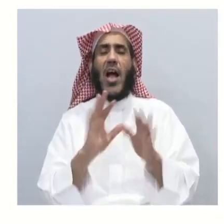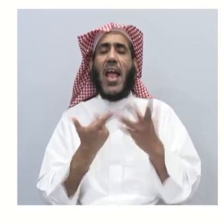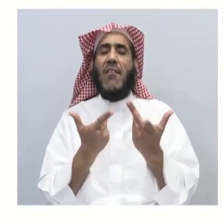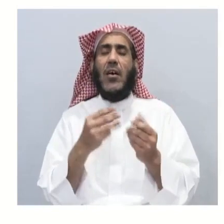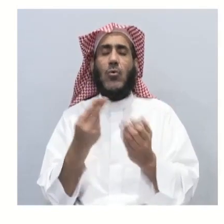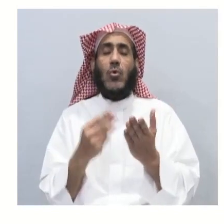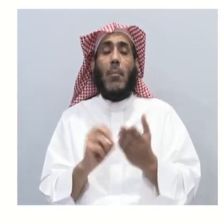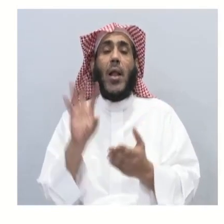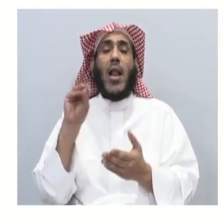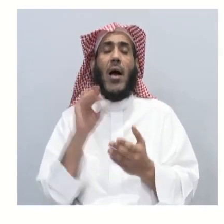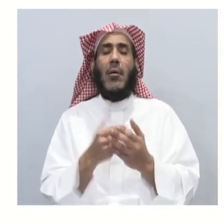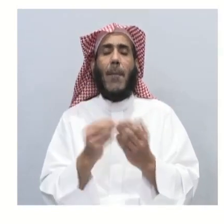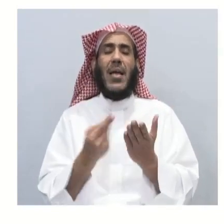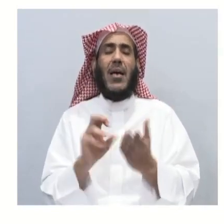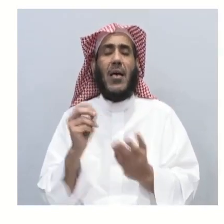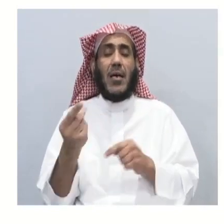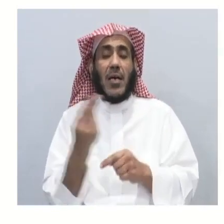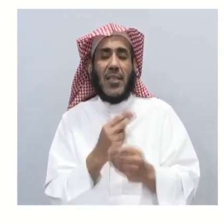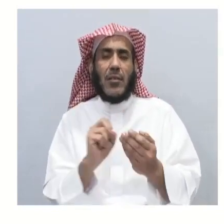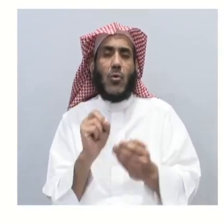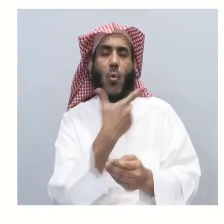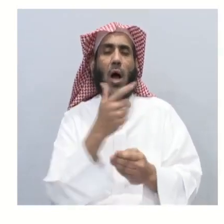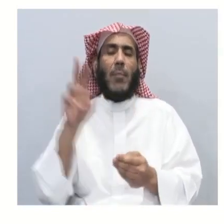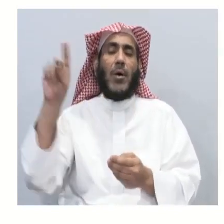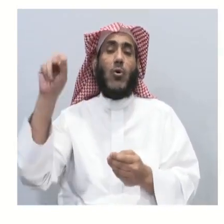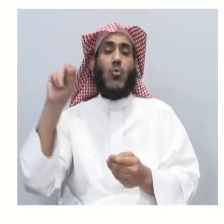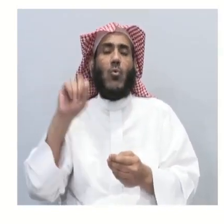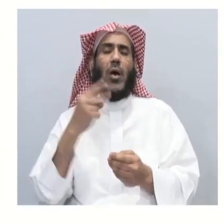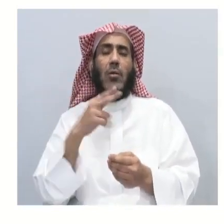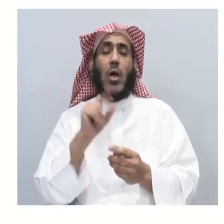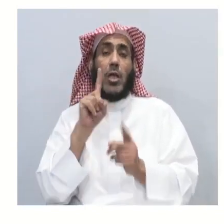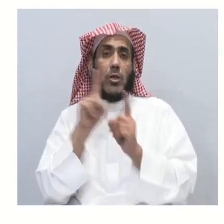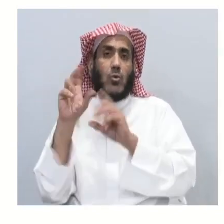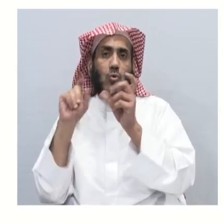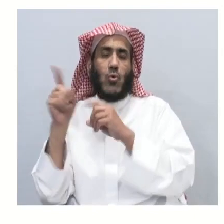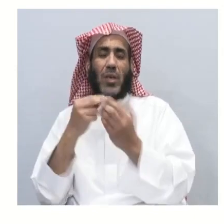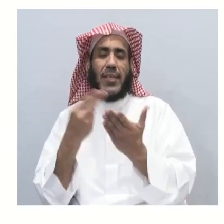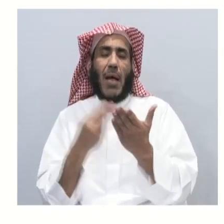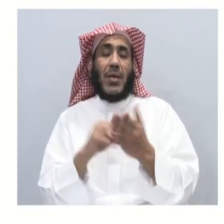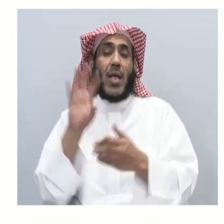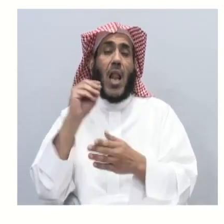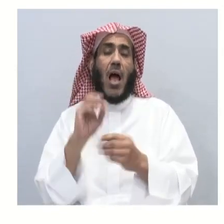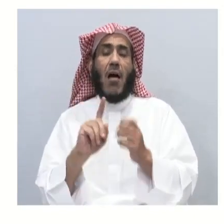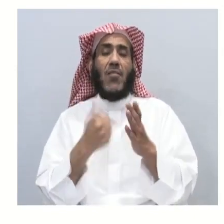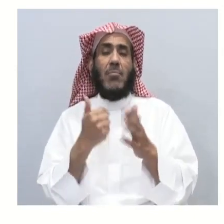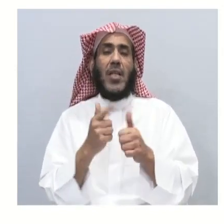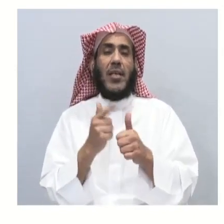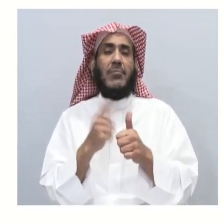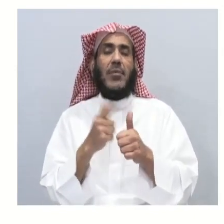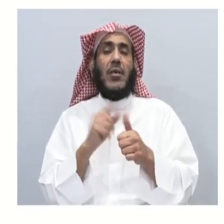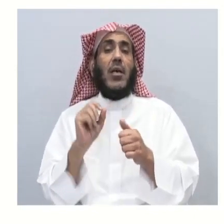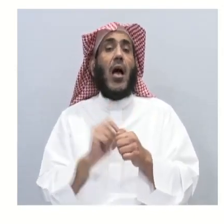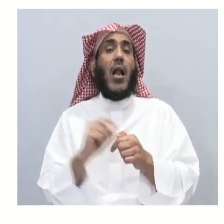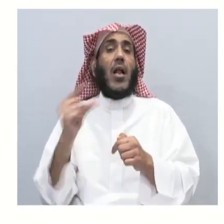الهاء بخط الرقعة؟ هنا نلاحظ هذه صور كتابة الهاء في بداية